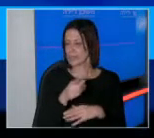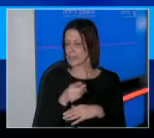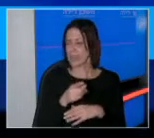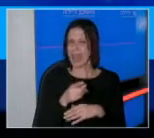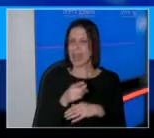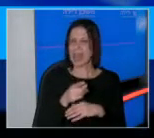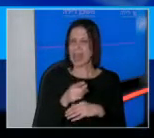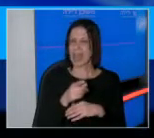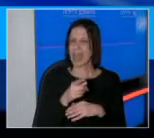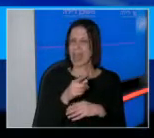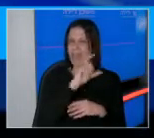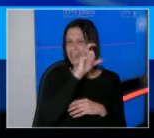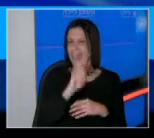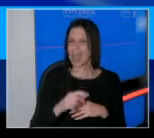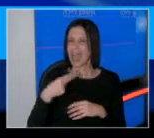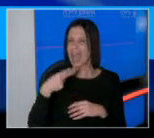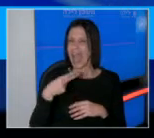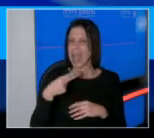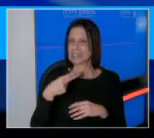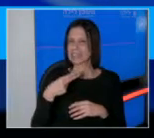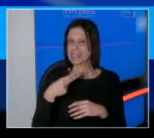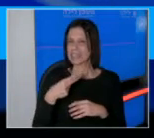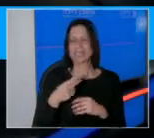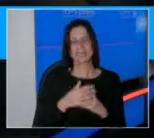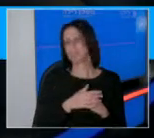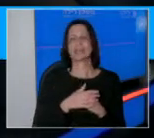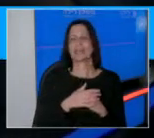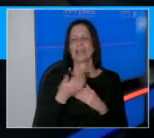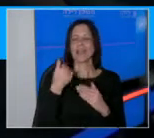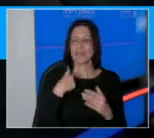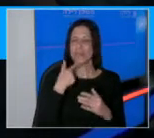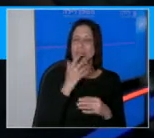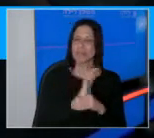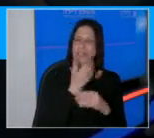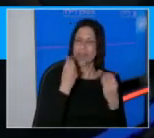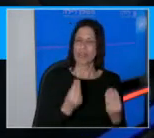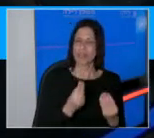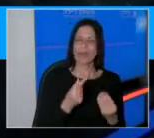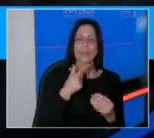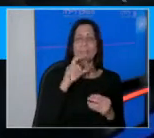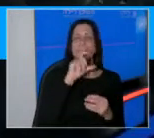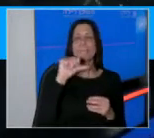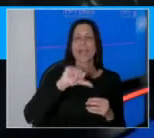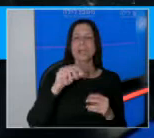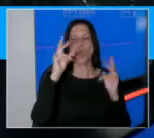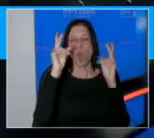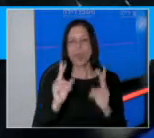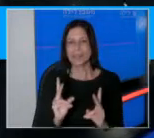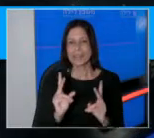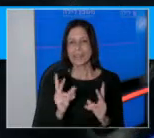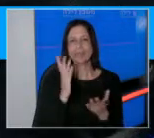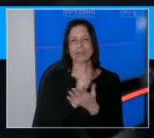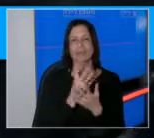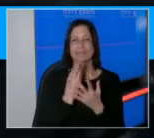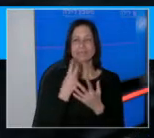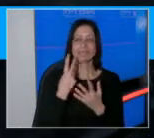שאנחנו מאחלים לאהוב ליבנו רובן אברג'ל מזל טוב. המים עומדים? אנחנו 24 שנים בקשר